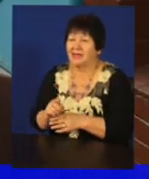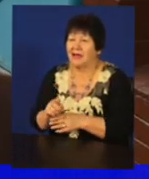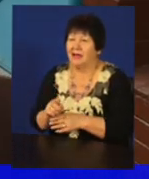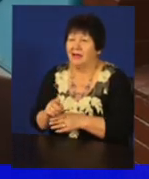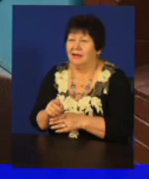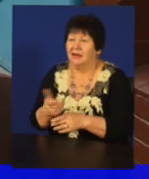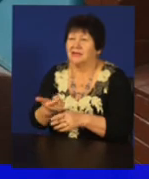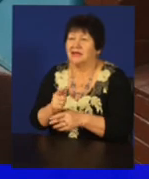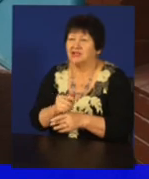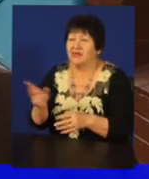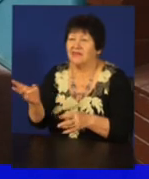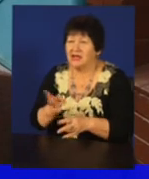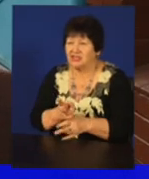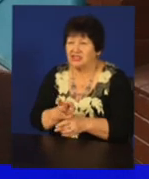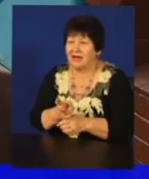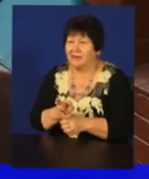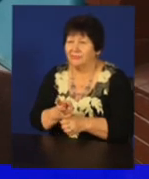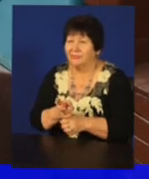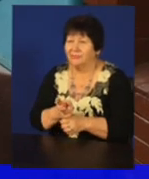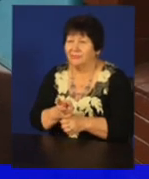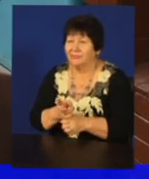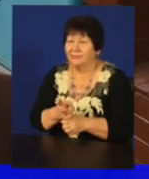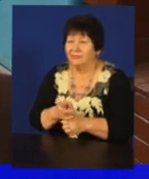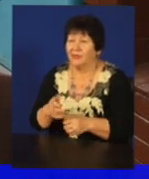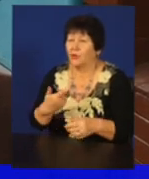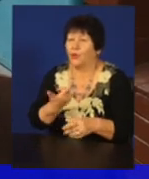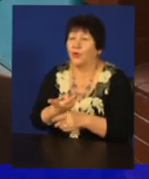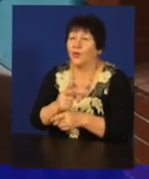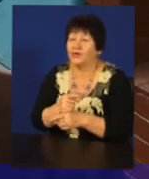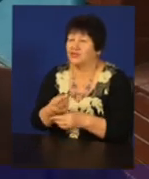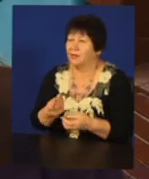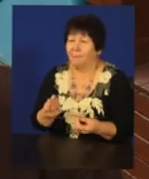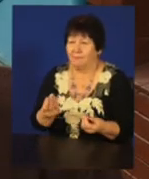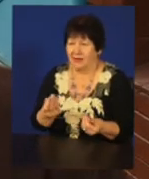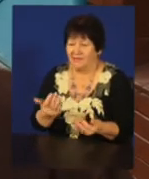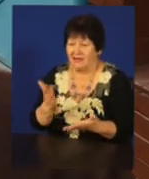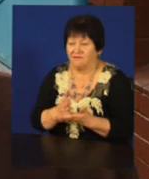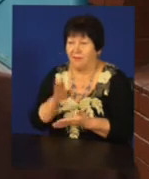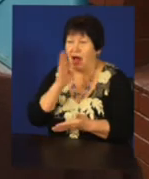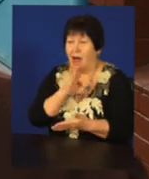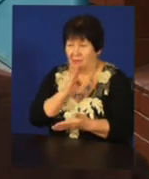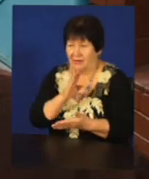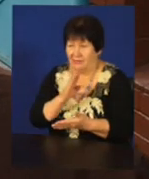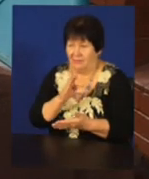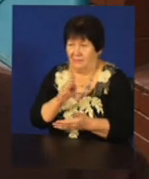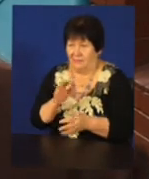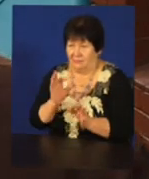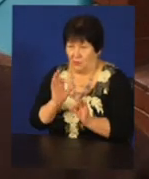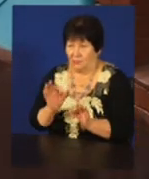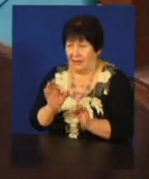fie. De ce este necesar ca cu orice preț să avem o apă